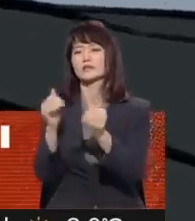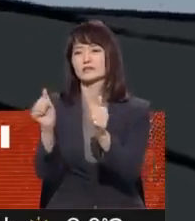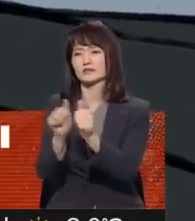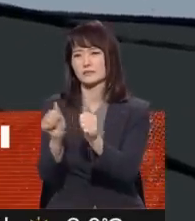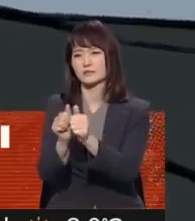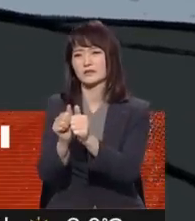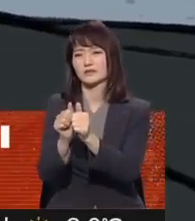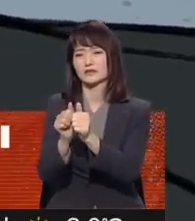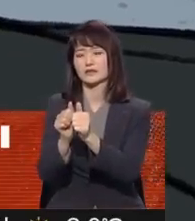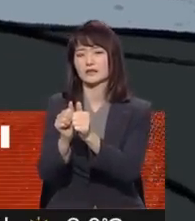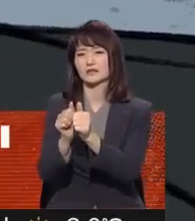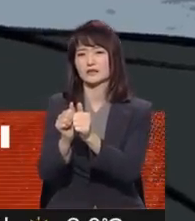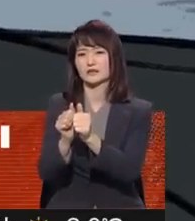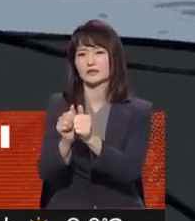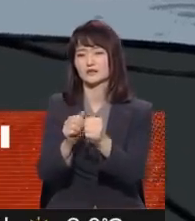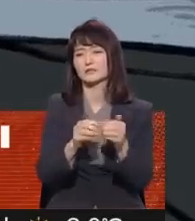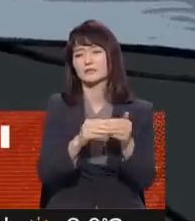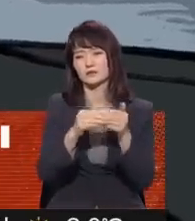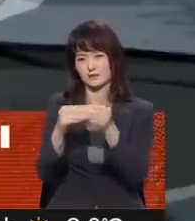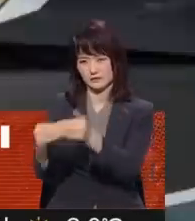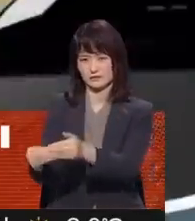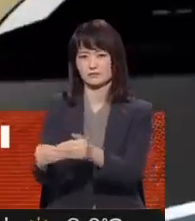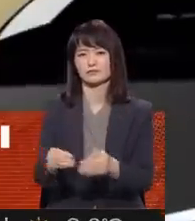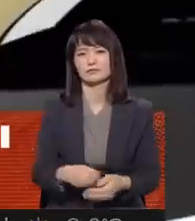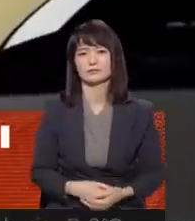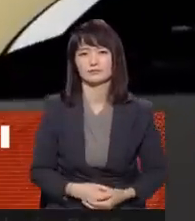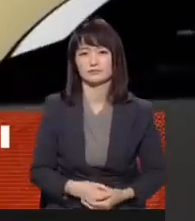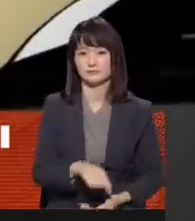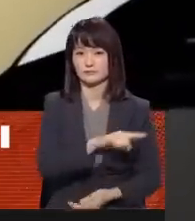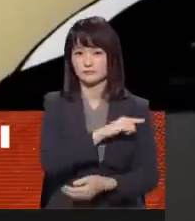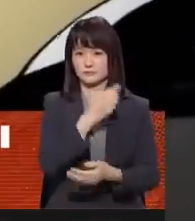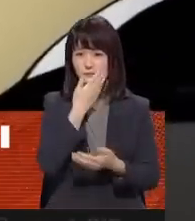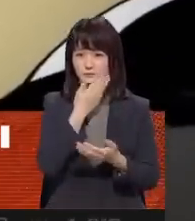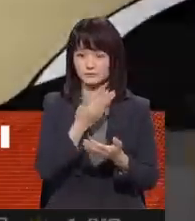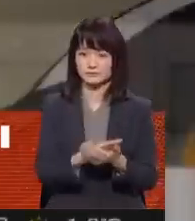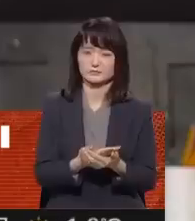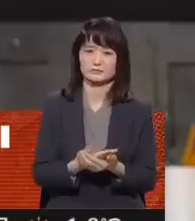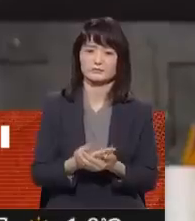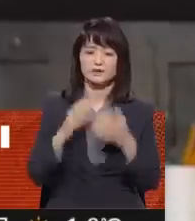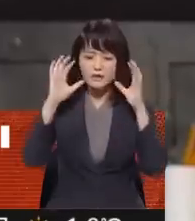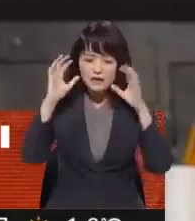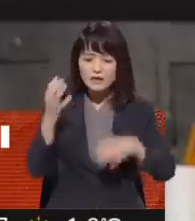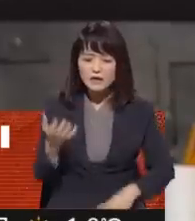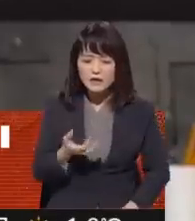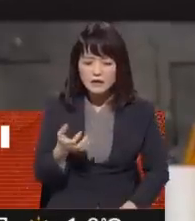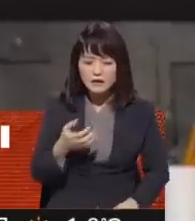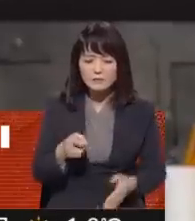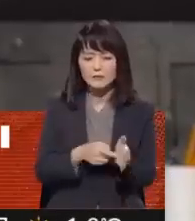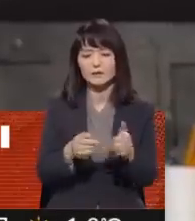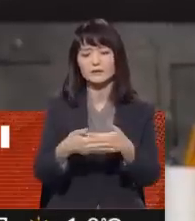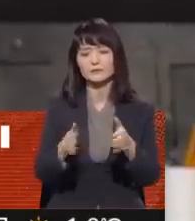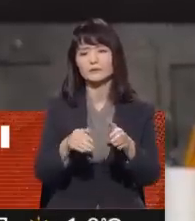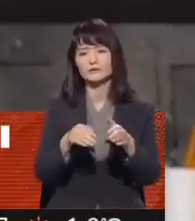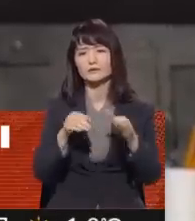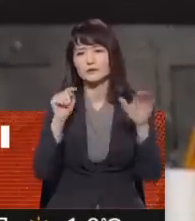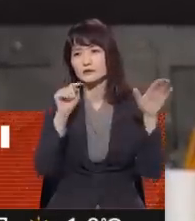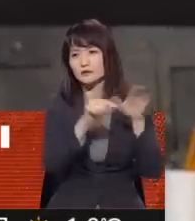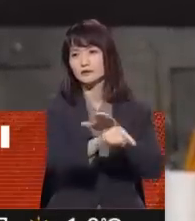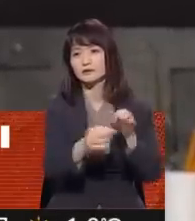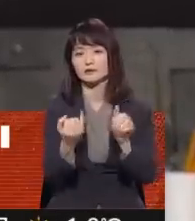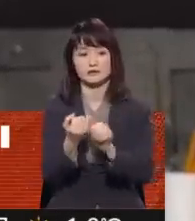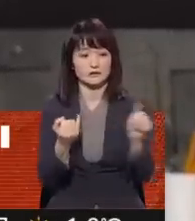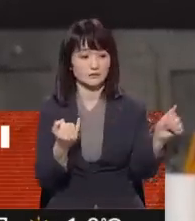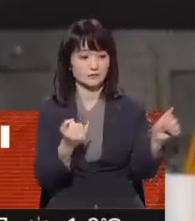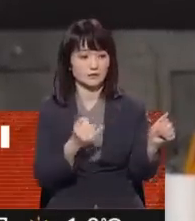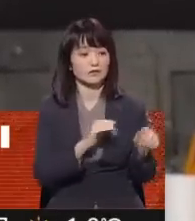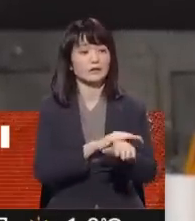도와줄거리 된 거예요 황당한 얘기죠 그리고 제일 중요한 거 아이가 아파서 응급실 갔다 그랬죠 그때 남편 보고 처리하라고